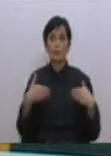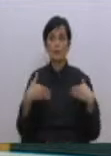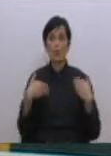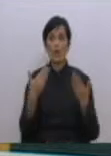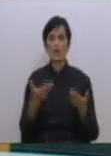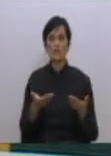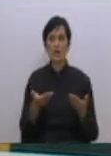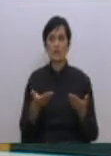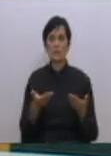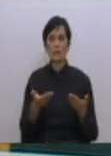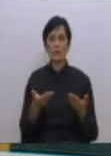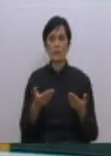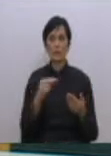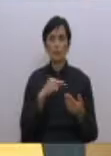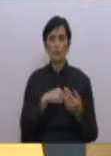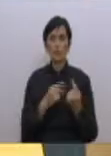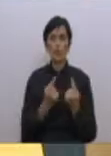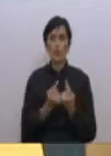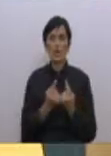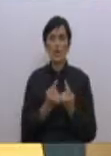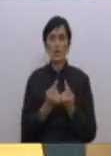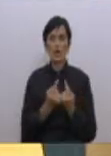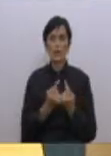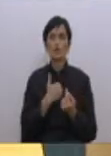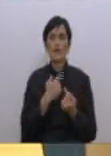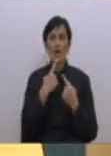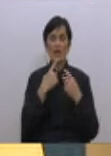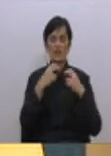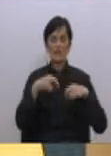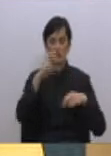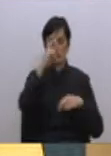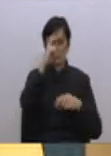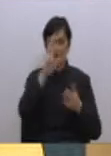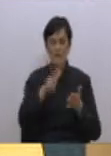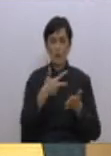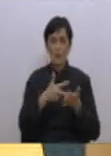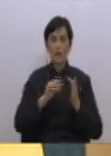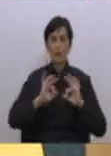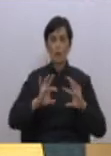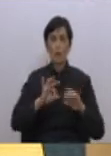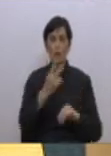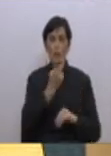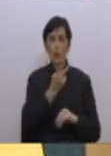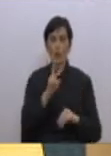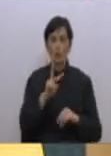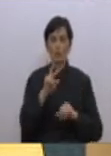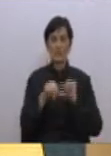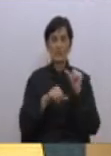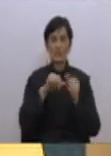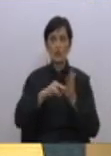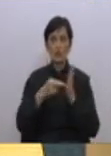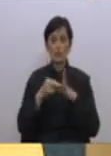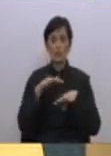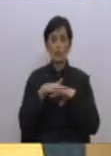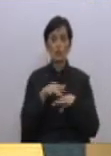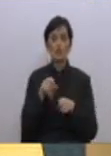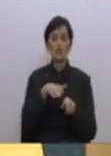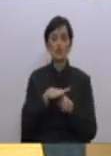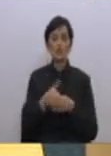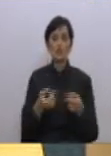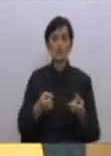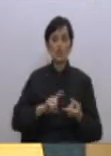მოგესალმებით კოლეგებო. ჩვენ ვიხილავთ ანგარიშ 2022 წლის ბიუჯეტის შესრულების